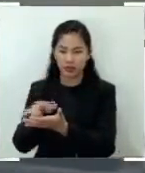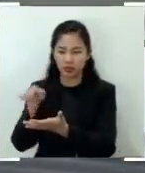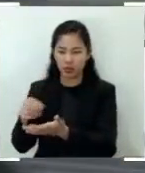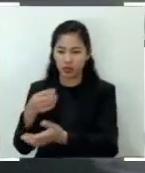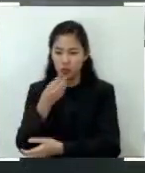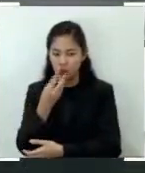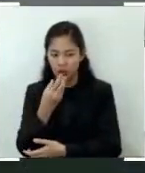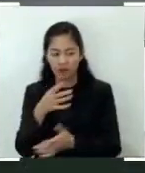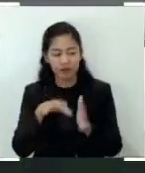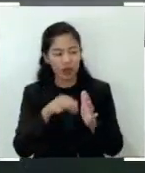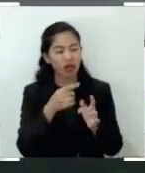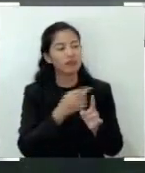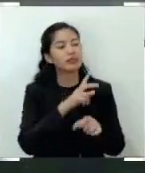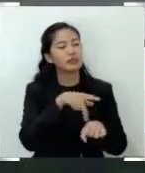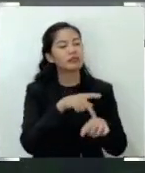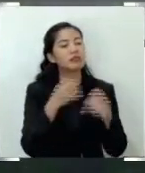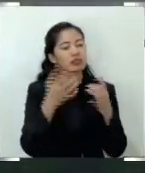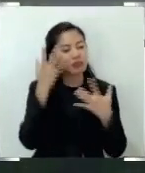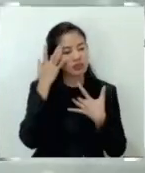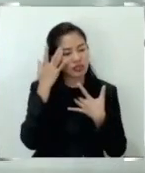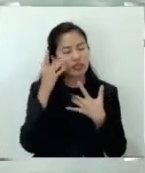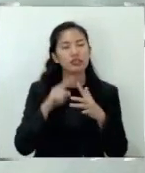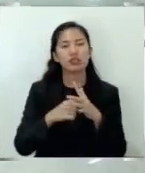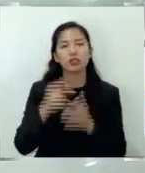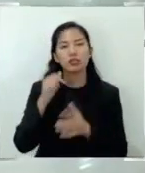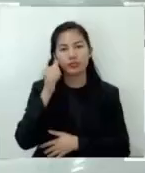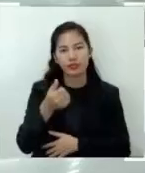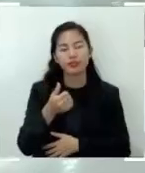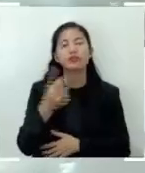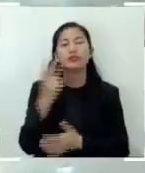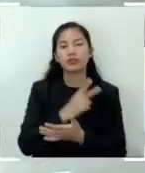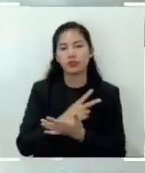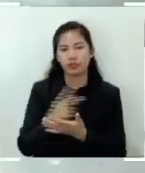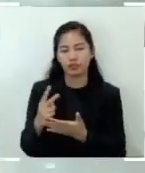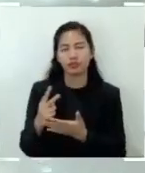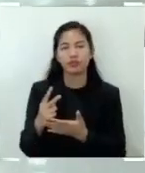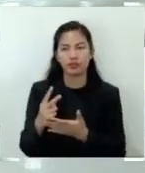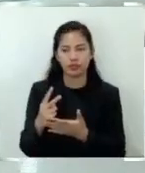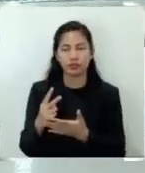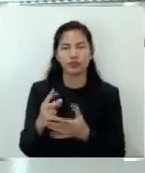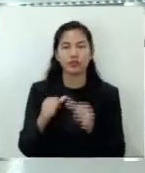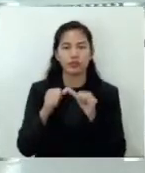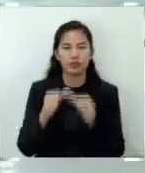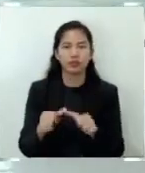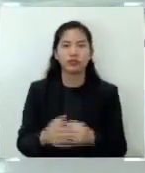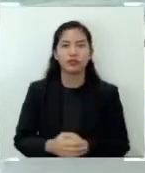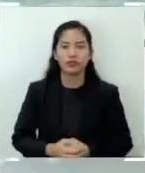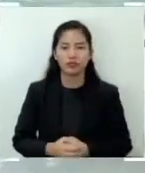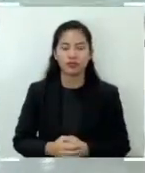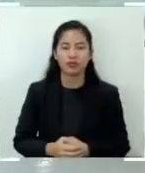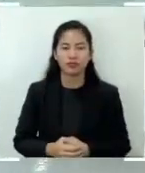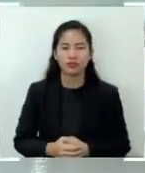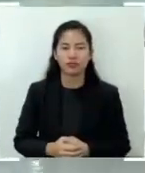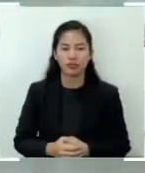Magsisimula bukas ang flight ban at tatagal ng 2 linggo. Ayon sa Consul General ng Hong Kong, apektado lang ng ban ang mga